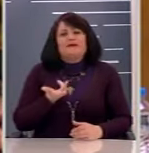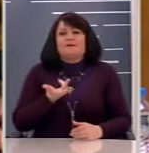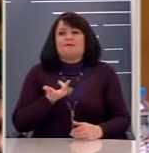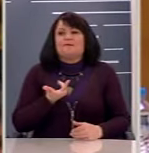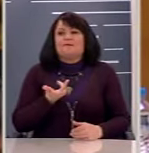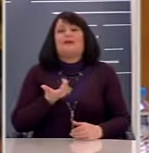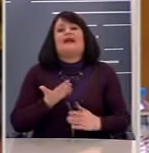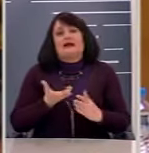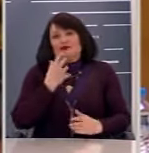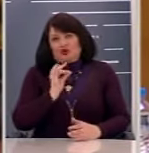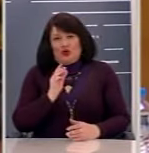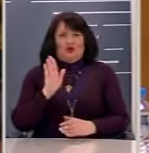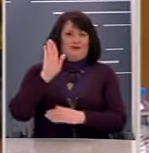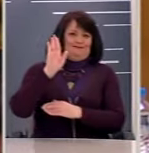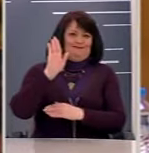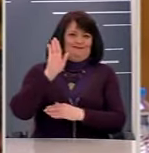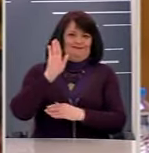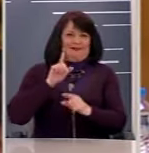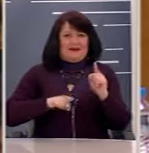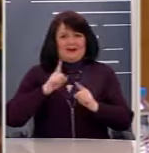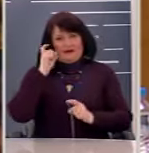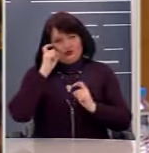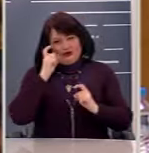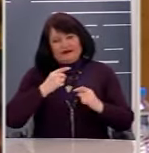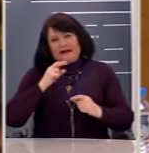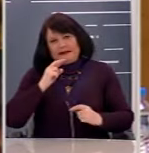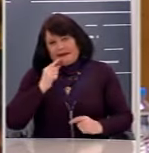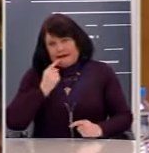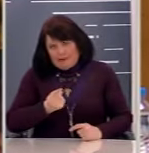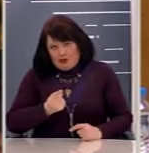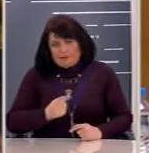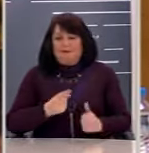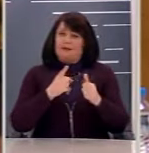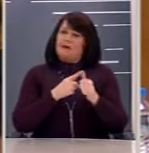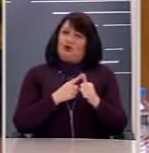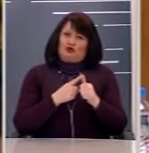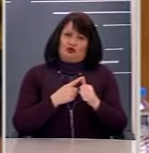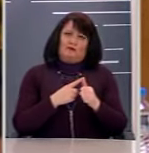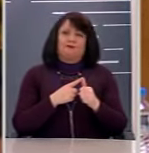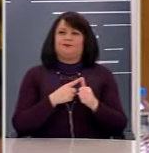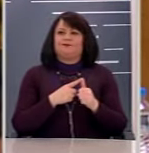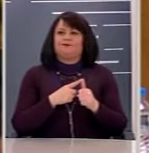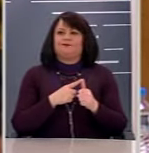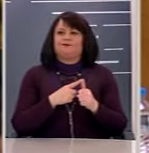και θα γι' αυτό ήθελα να πω ορισμένες σκέψεις. Πρώτο, κύριε Πρόεδρε,